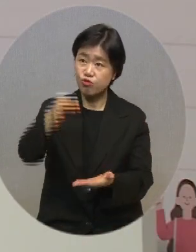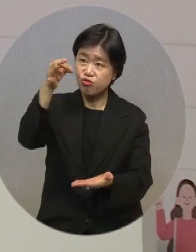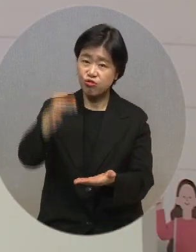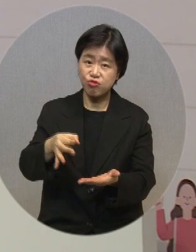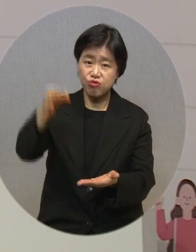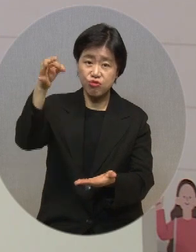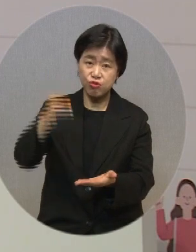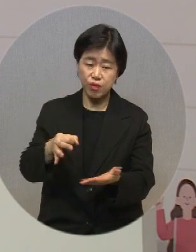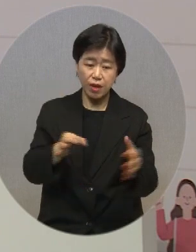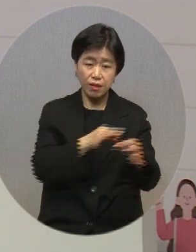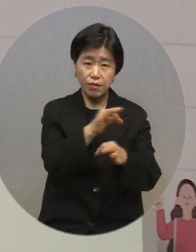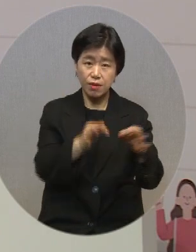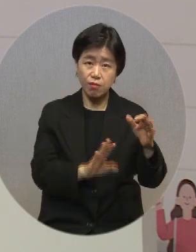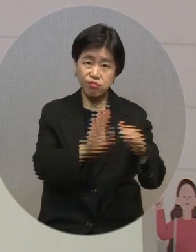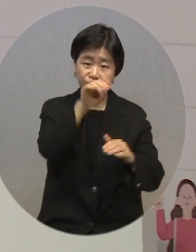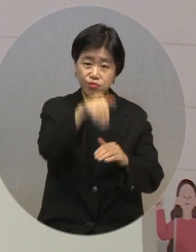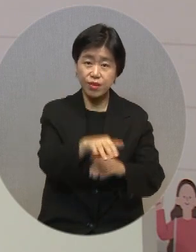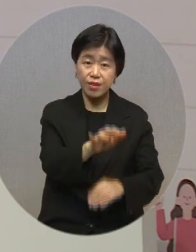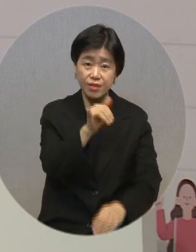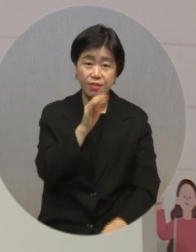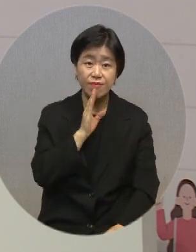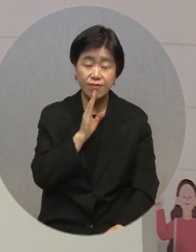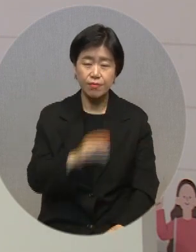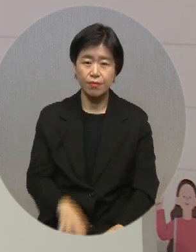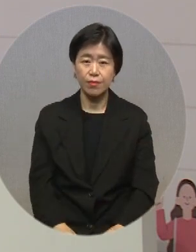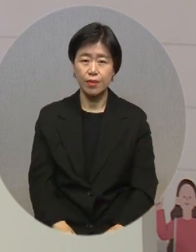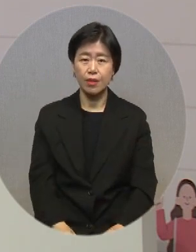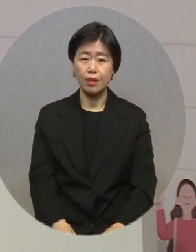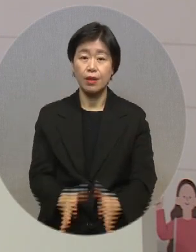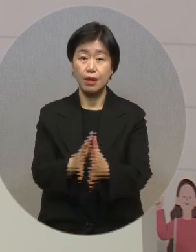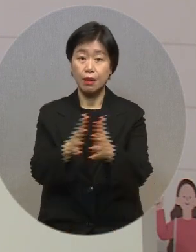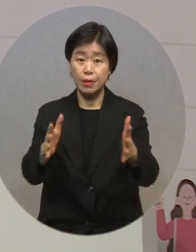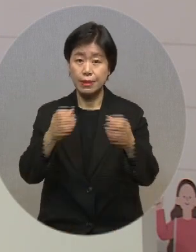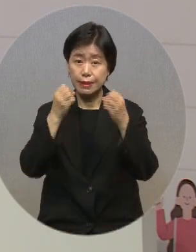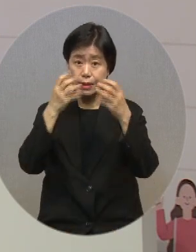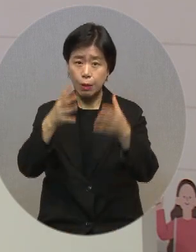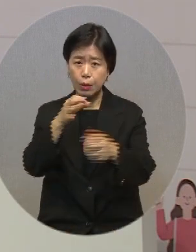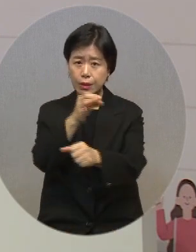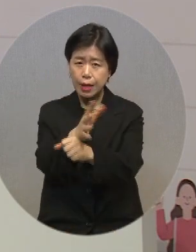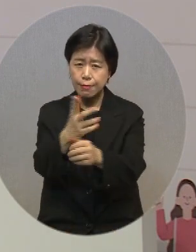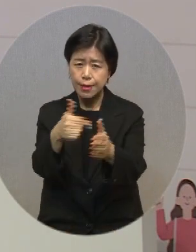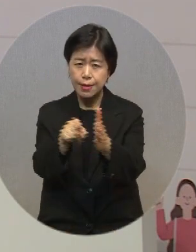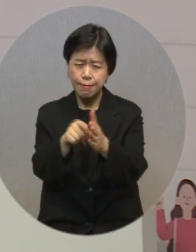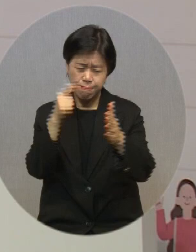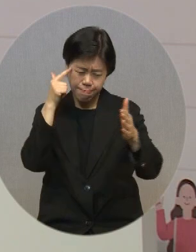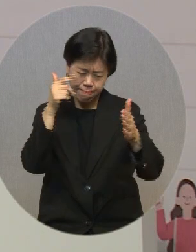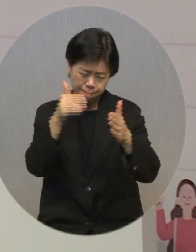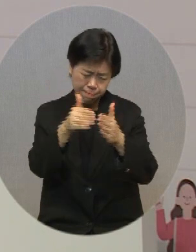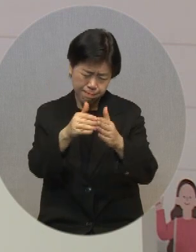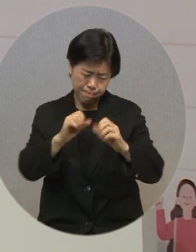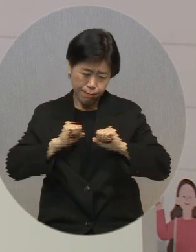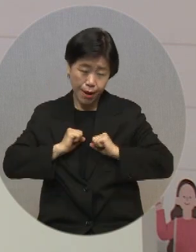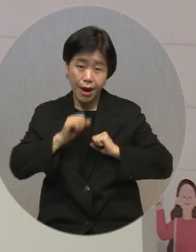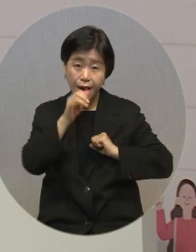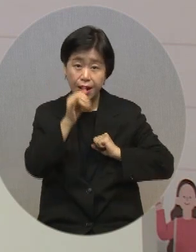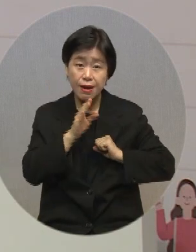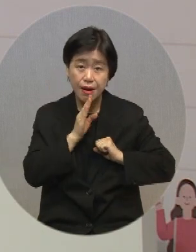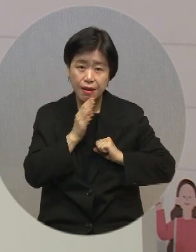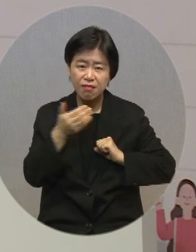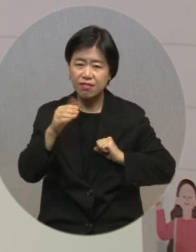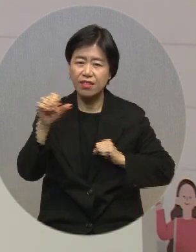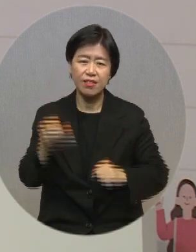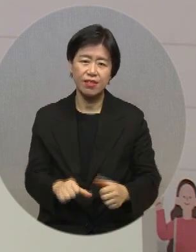막 좌우가 되고 또 아파트를 하나 분양받으려고 온 신경을 다 쓰고 네. 거기 전력 투과하시잖아요. 네, 네. 그래도 또 잘 안